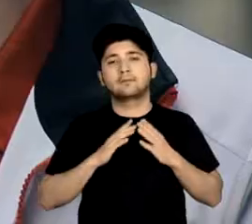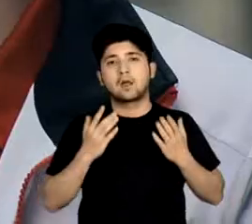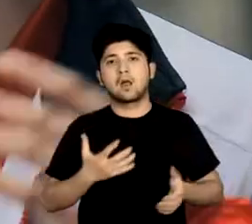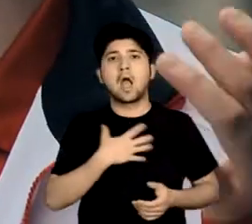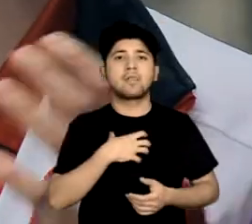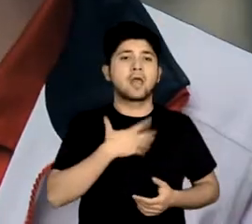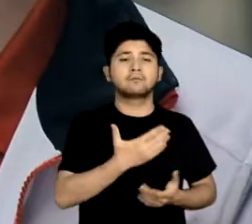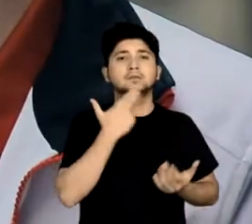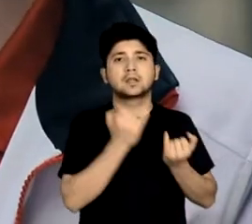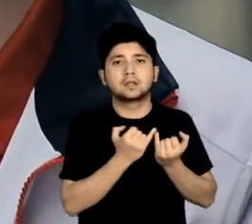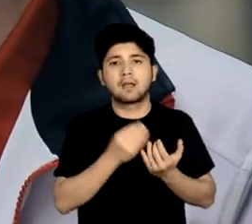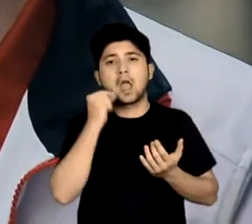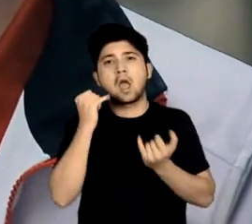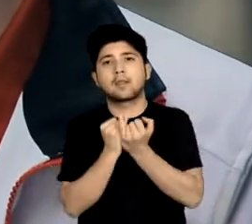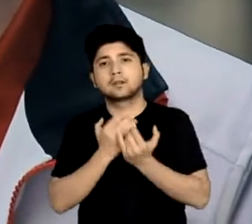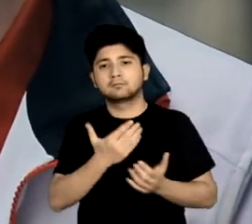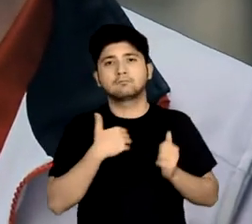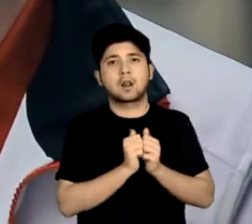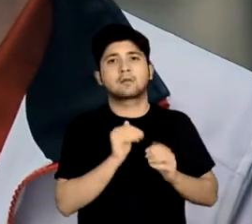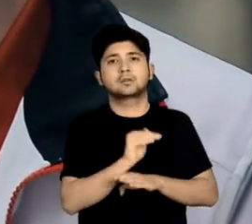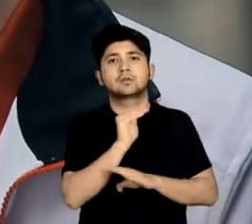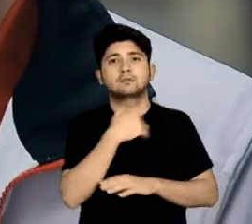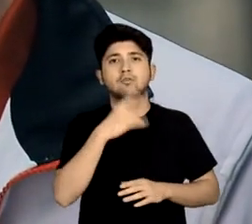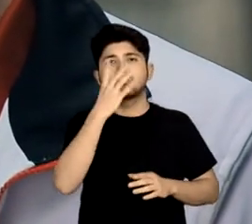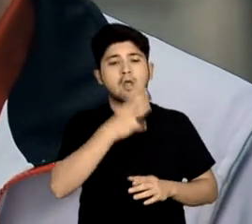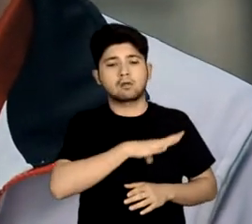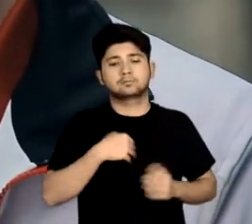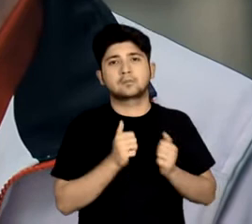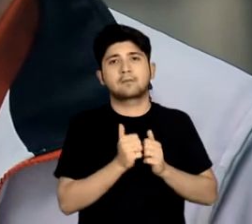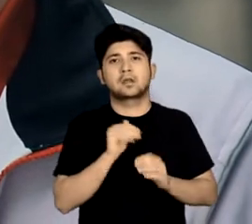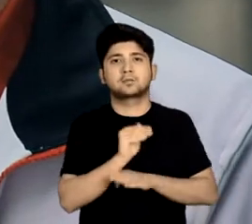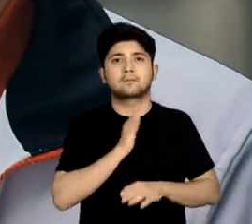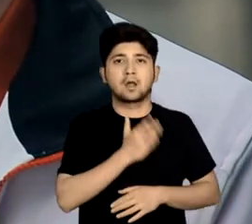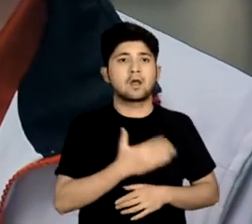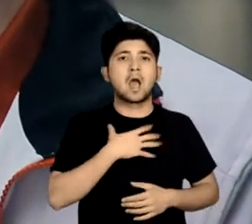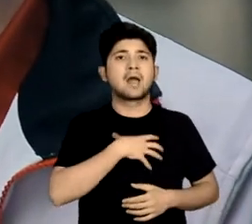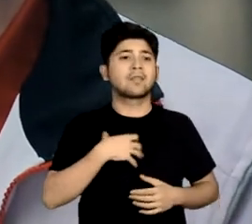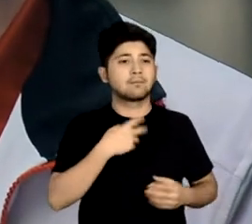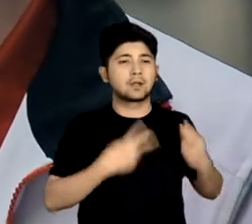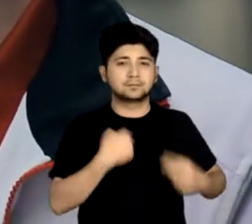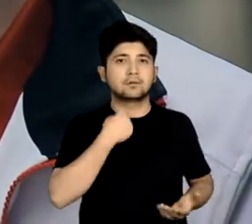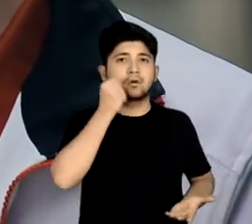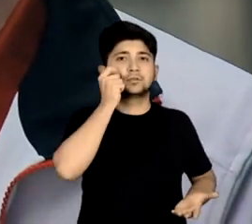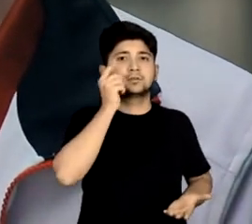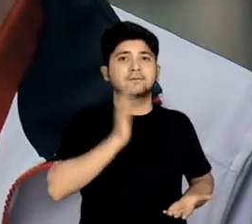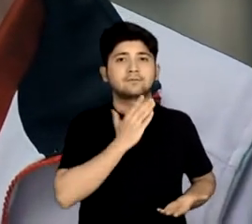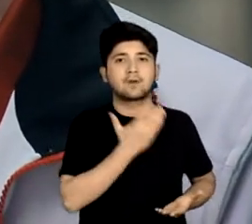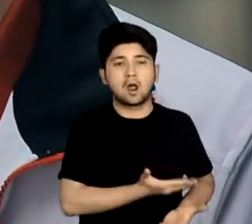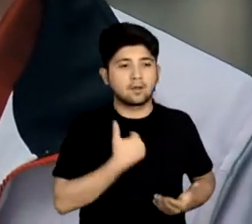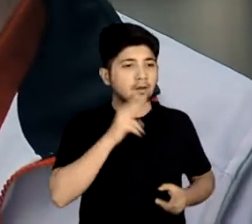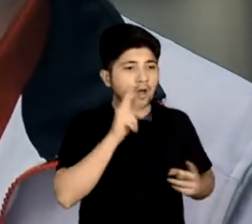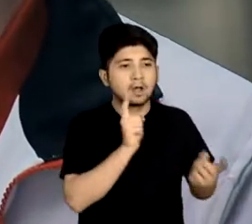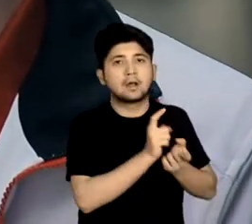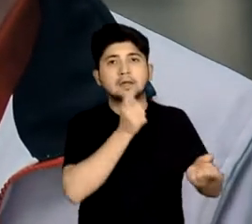oluyor. Annem, kız kardeşim ve erkek kardeşimle beraber yaşıyoruz. Dördümüz bir evde yaşıyoruz. Annemi bazen açıkçası özlediğim oluyor bu rutinlerin